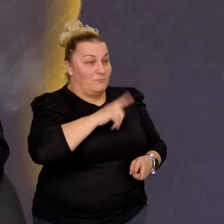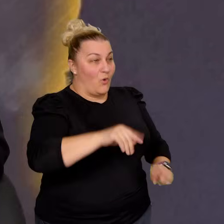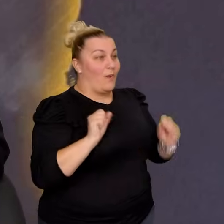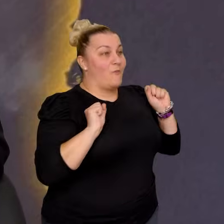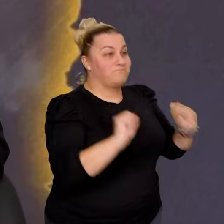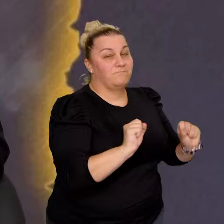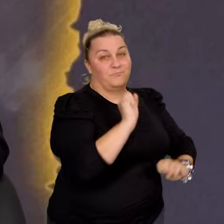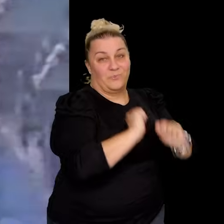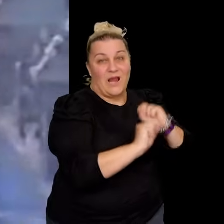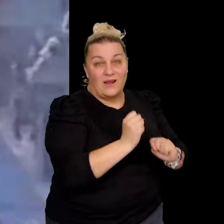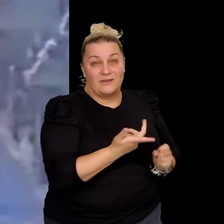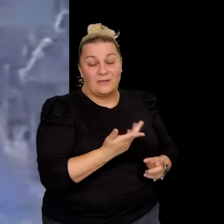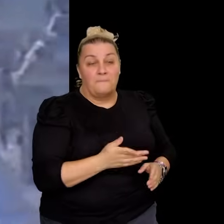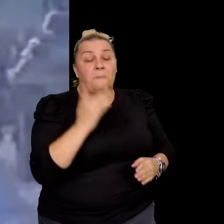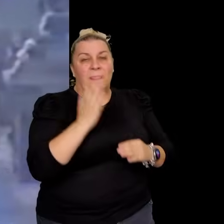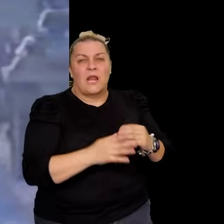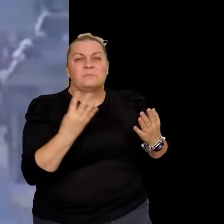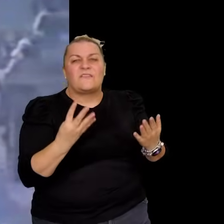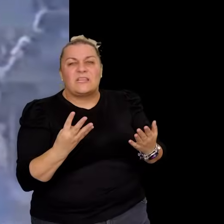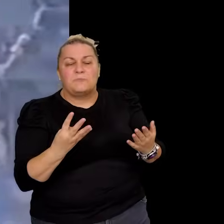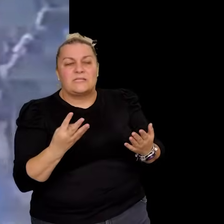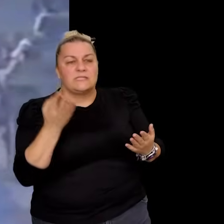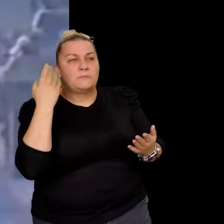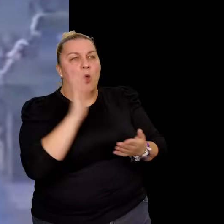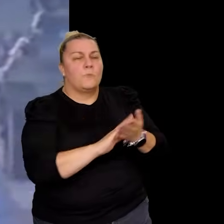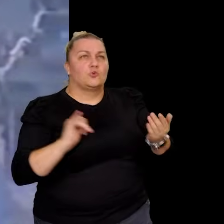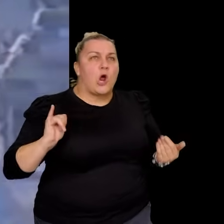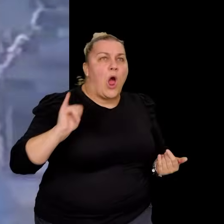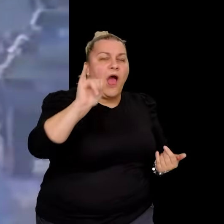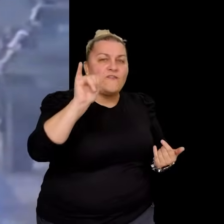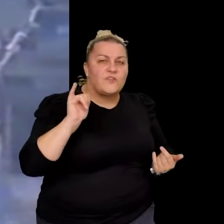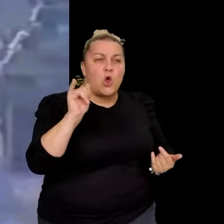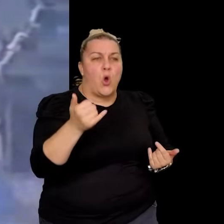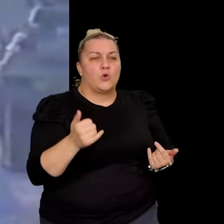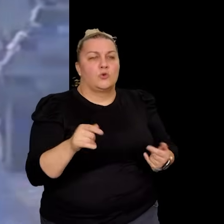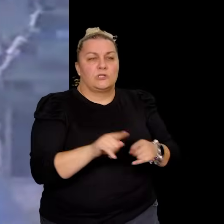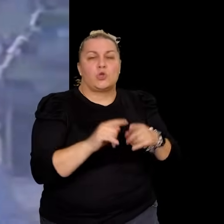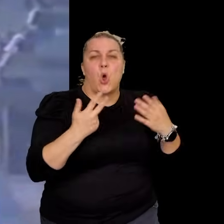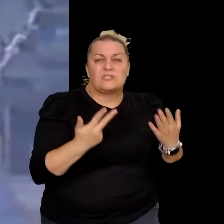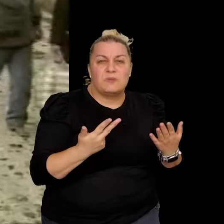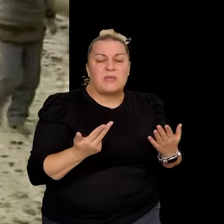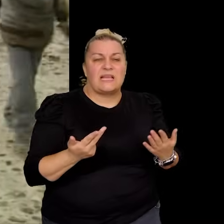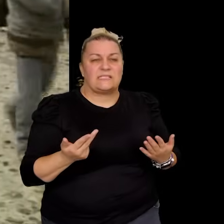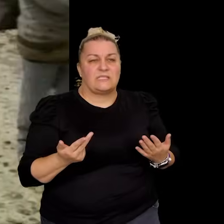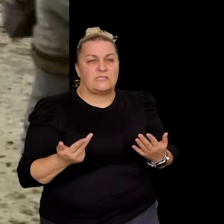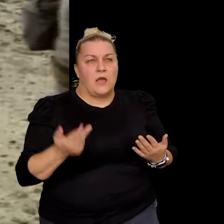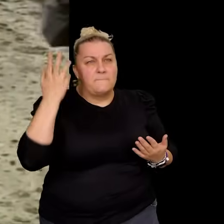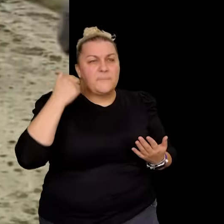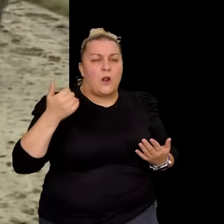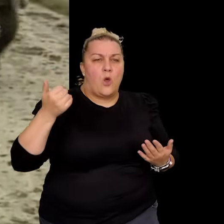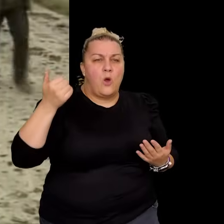mjeseca, kad je počelo sa, ne znam, evo, s tim avionima u 8. mjesecu, to je palo